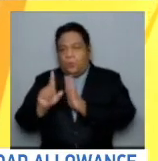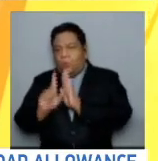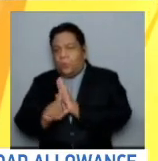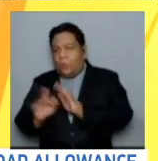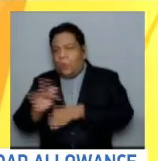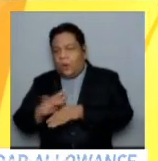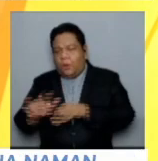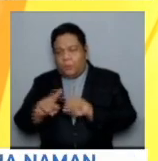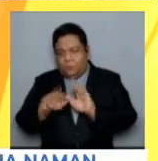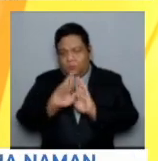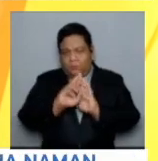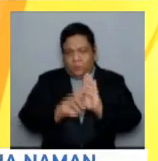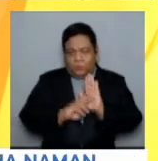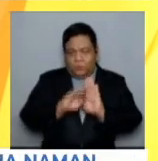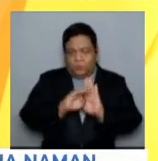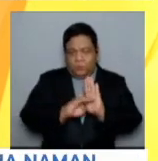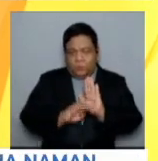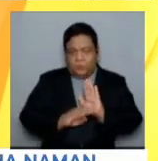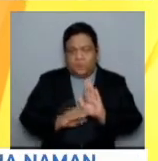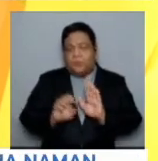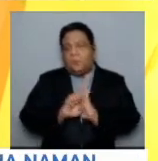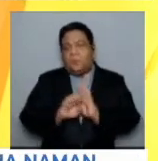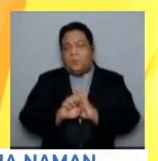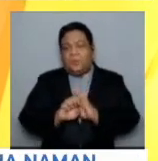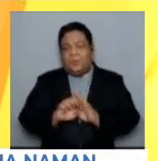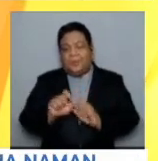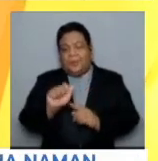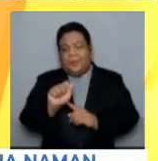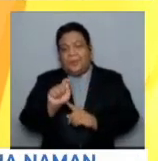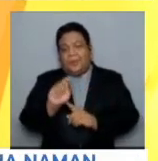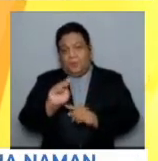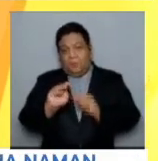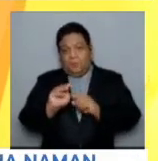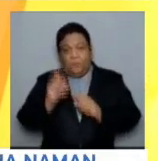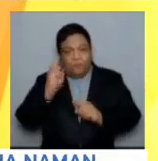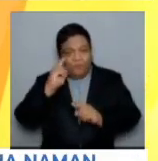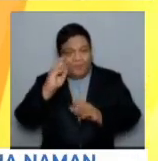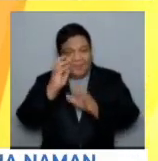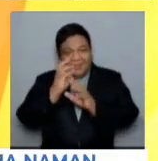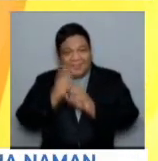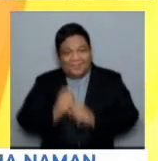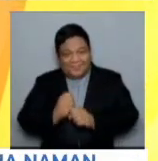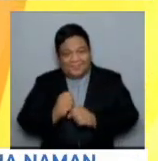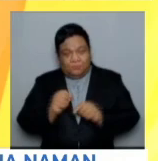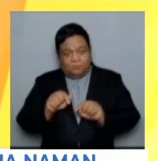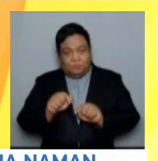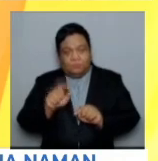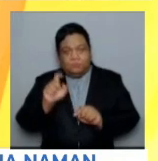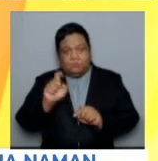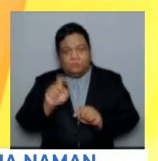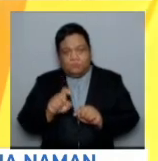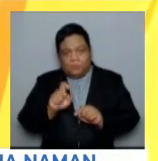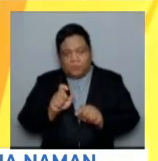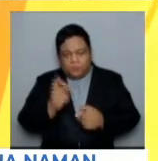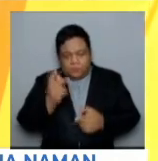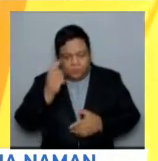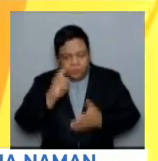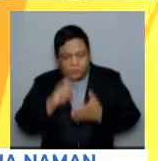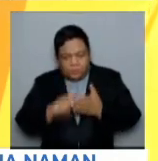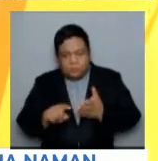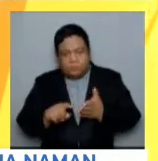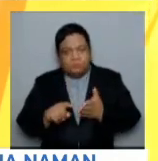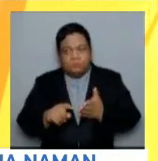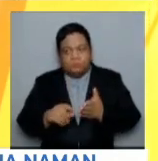ATM ninyo ay payroll account, for example, siguraduhin nyo na walang fine print or ibang alituntunin na baka